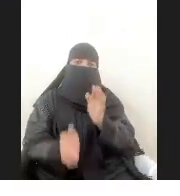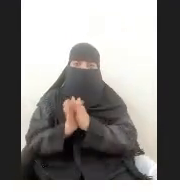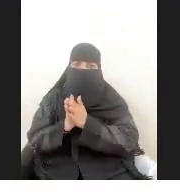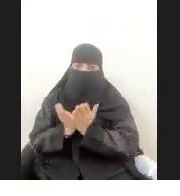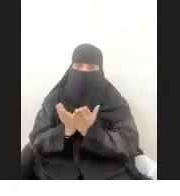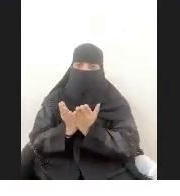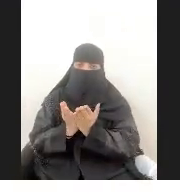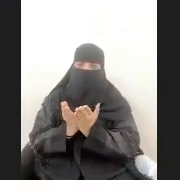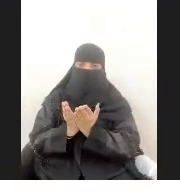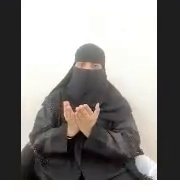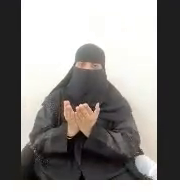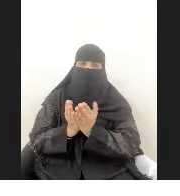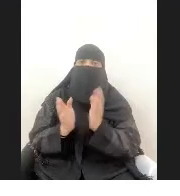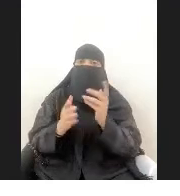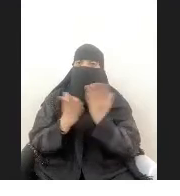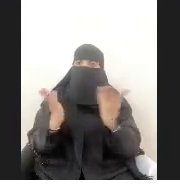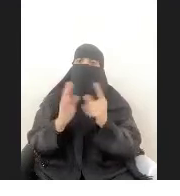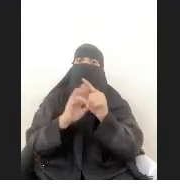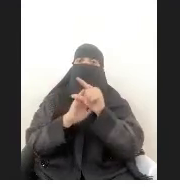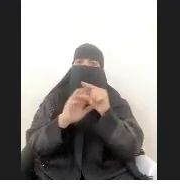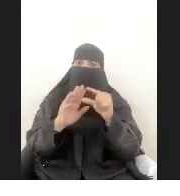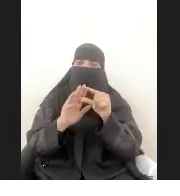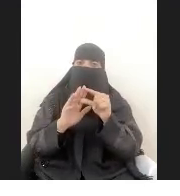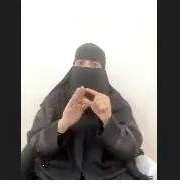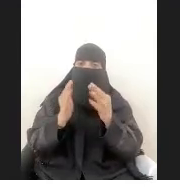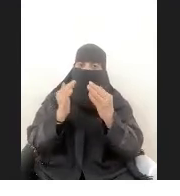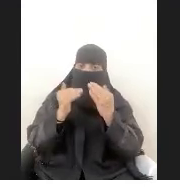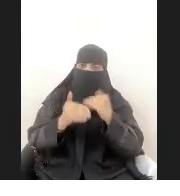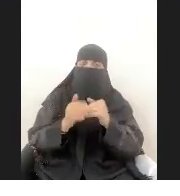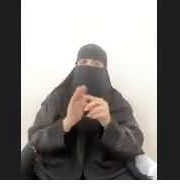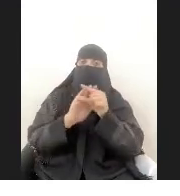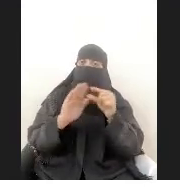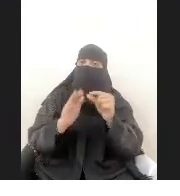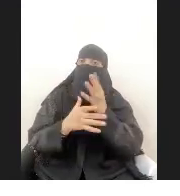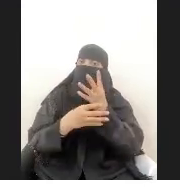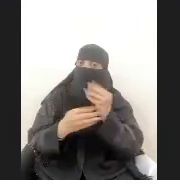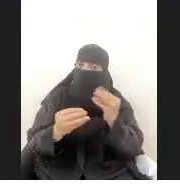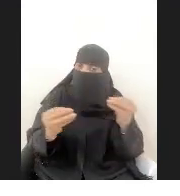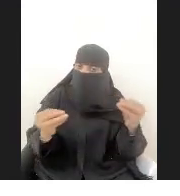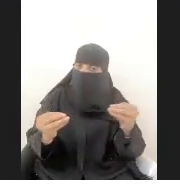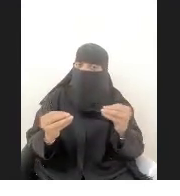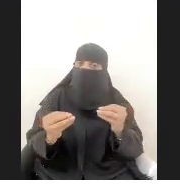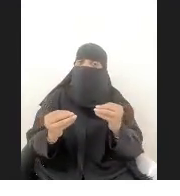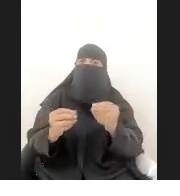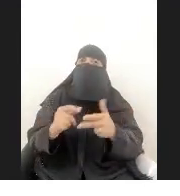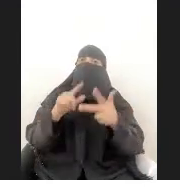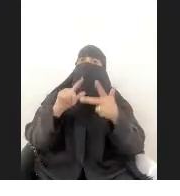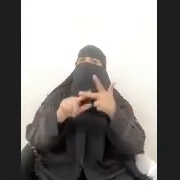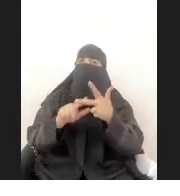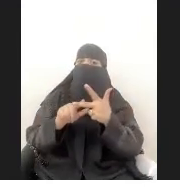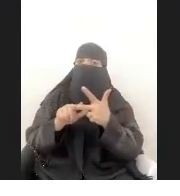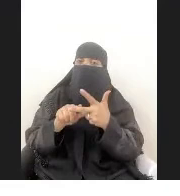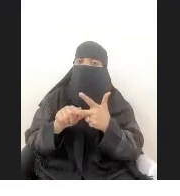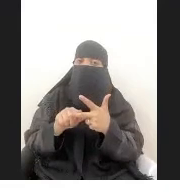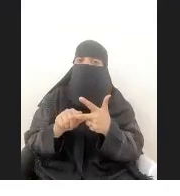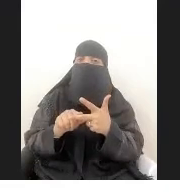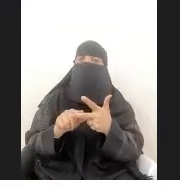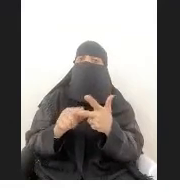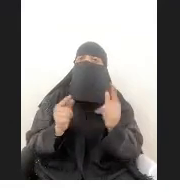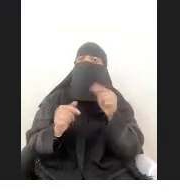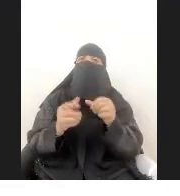عبارة عن عدد من الموضوعات، كل موضوع داخله مثل ما ذكرنا مجموعة من المفاهيم، فالمفروض أنه كل